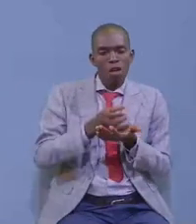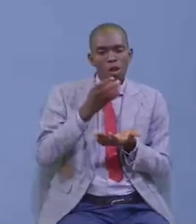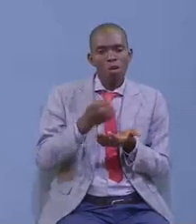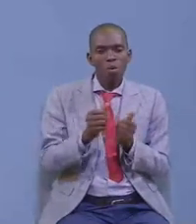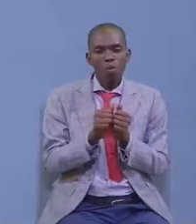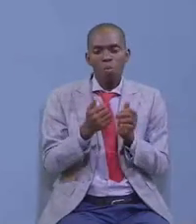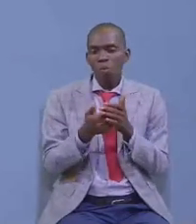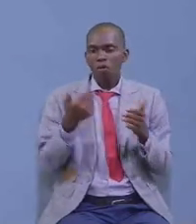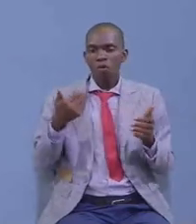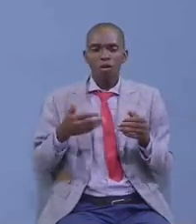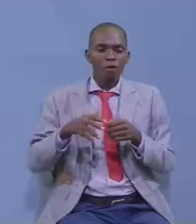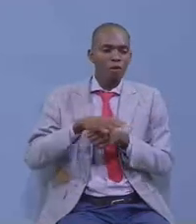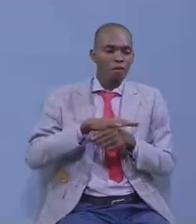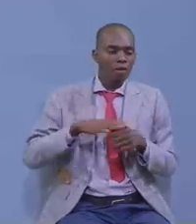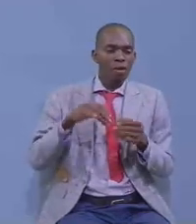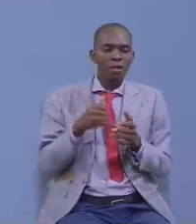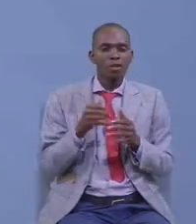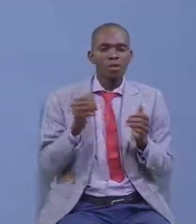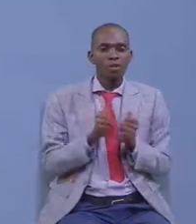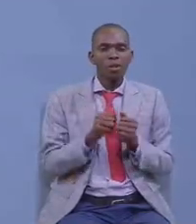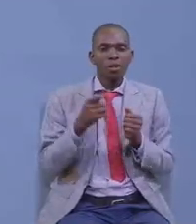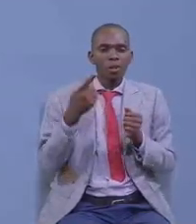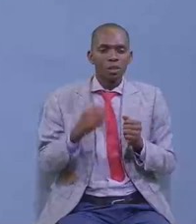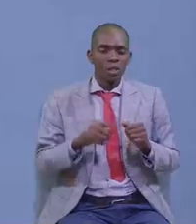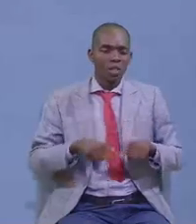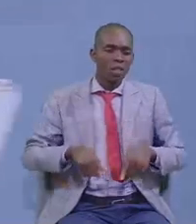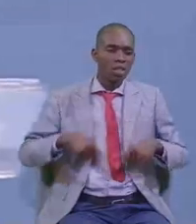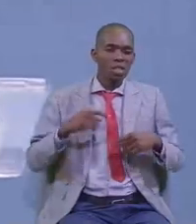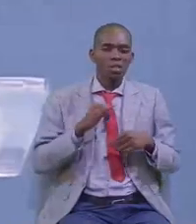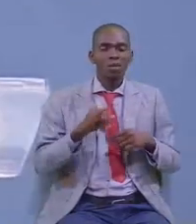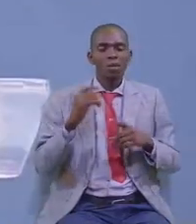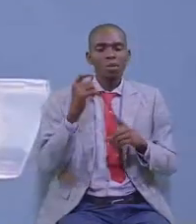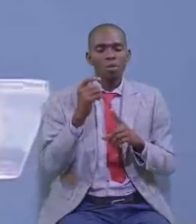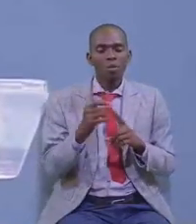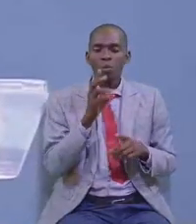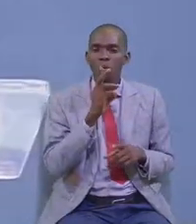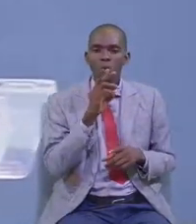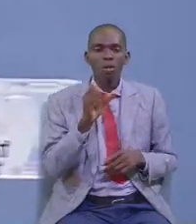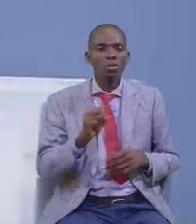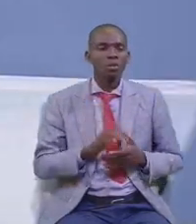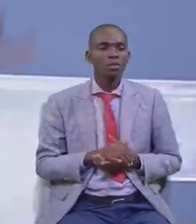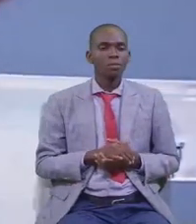Ceux qui nettoient la coupe avant de la remplir de l'eau de vie.